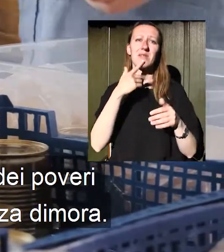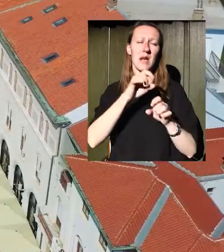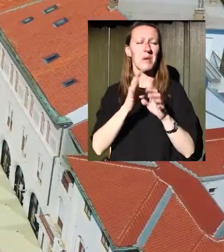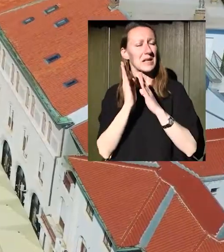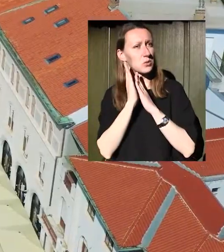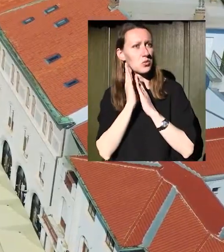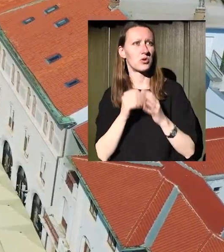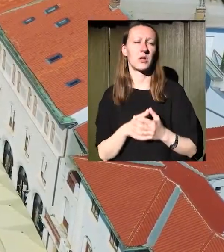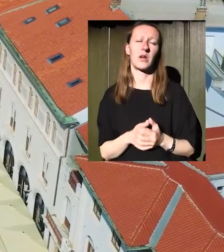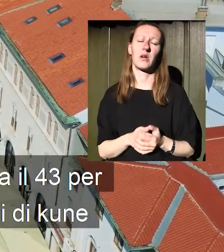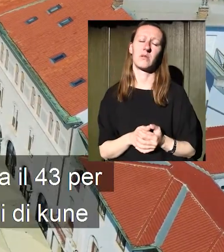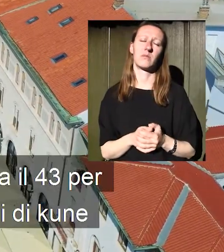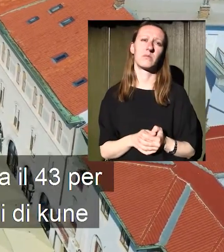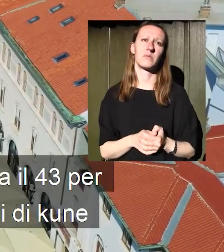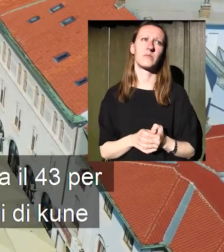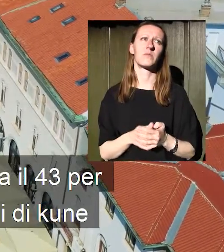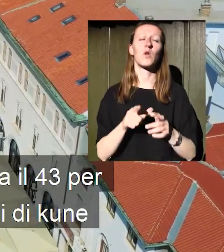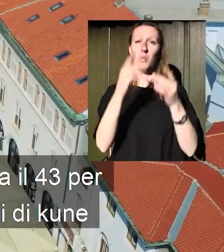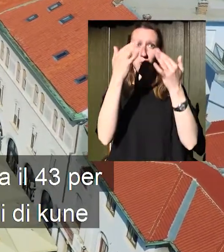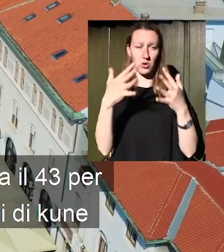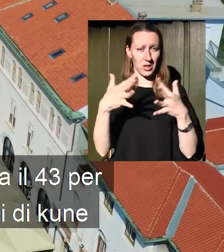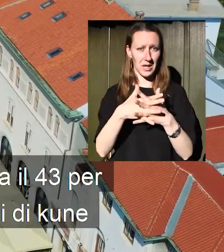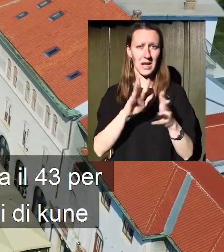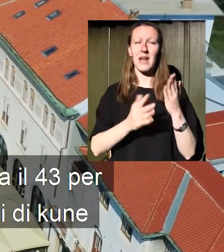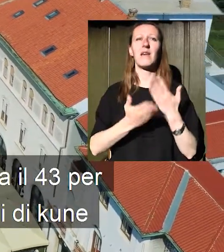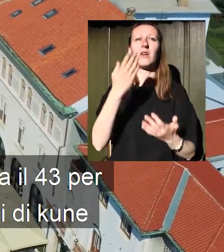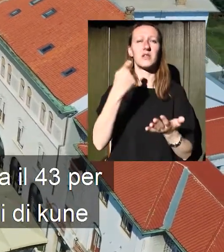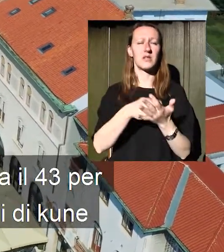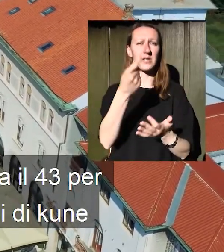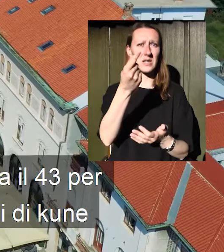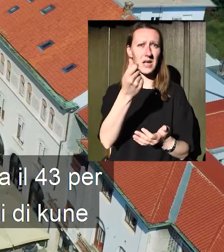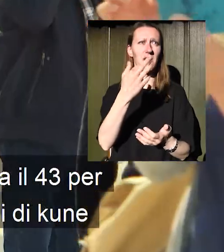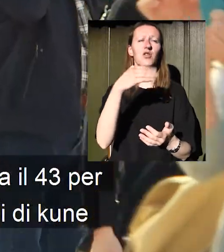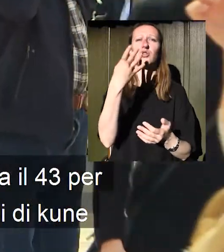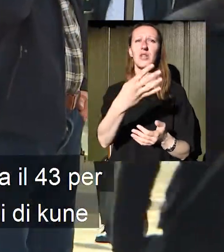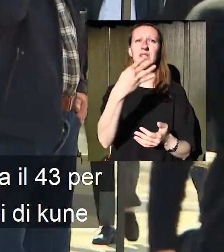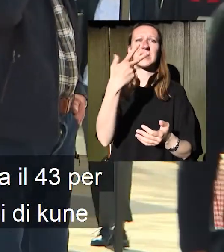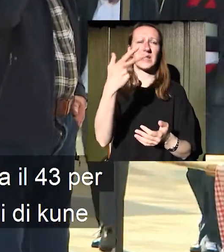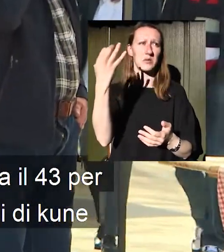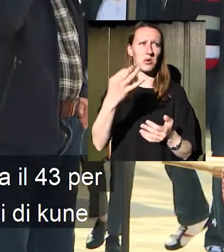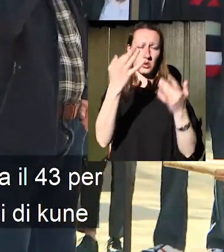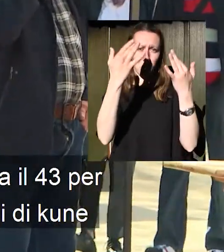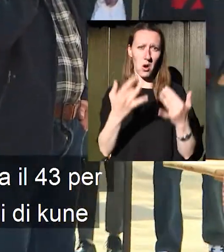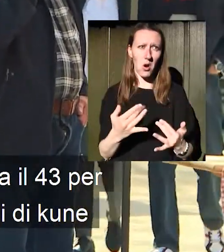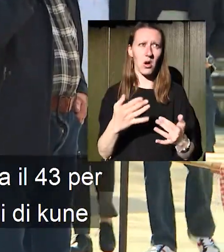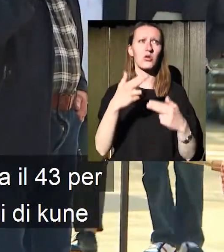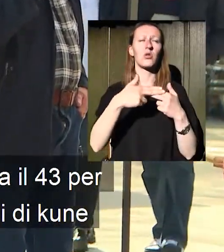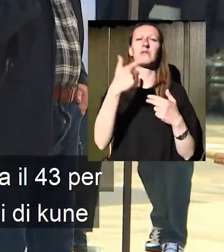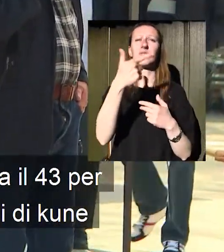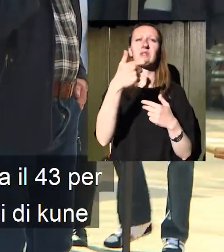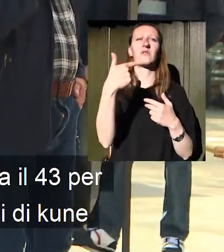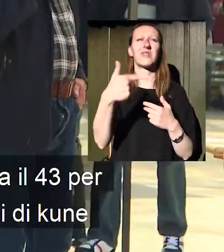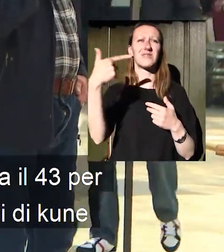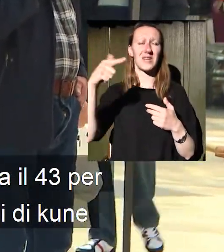beskućnike. U proračunu grada najveći iznos sredstava, čak 43% proračuna, odnosno